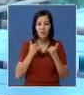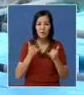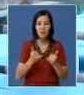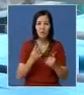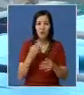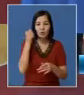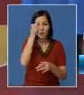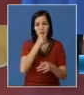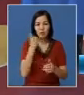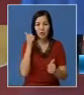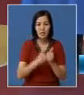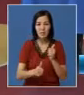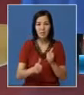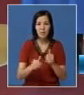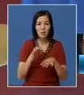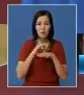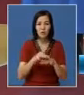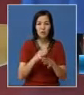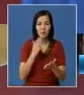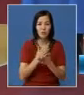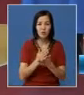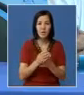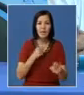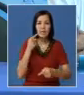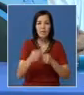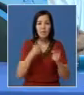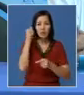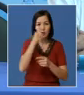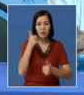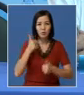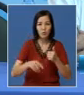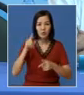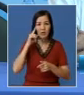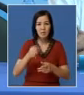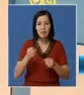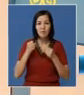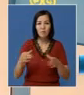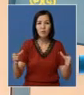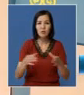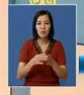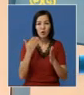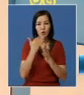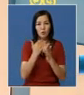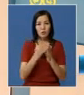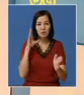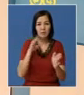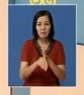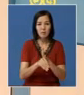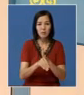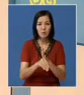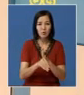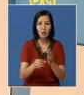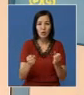арналған. Осымен 4-ші жыл қатарынан ұйымдастырылып отыр. Келер жылы бұл турнирді Қазақстан бокс федерациясының күнтізбесіне